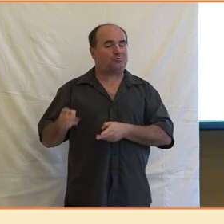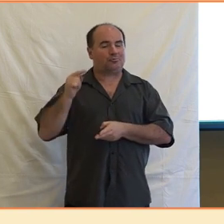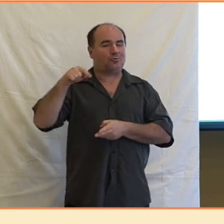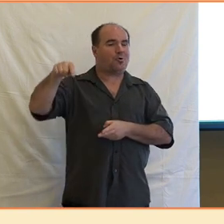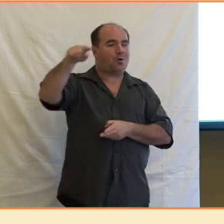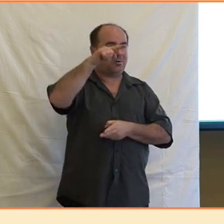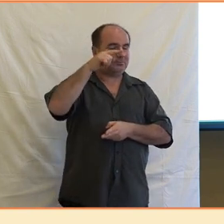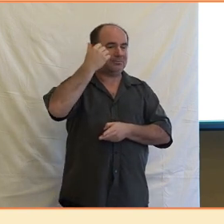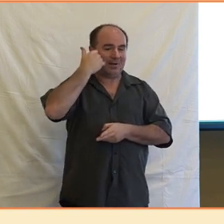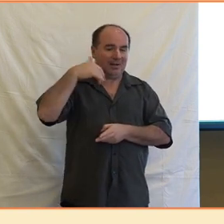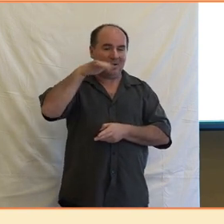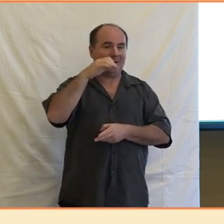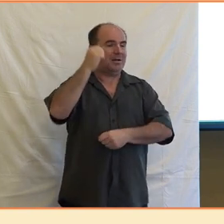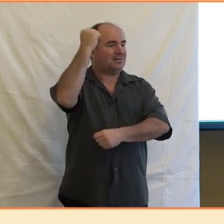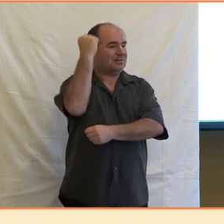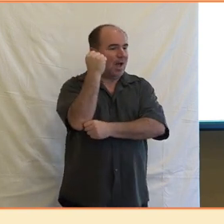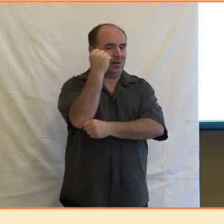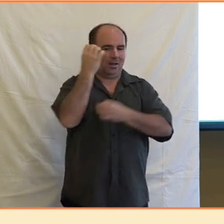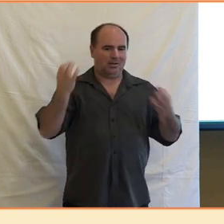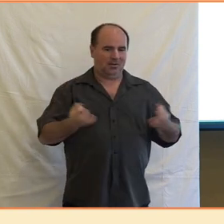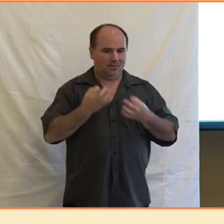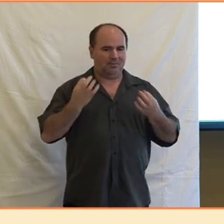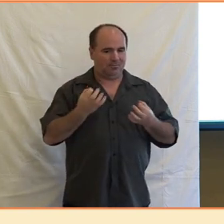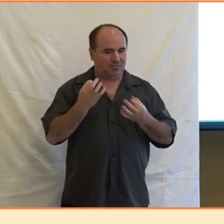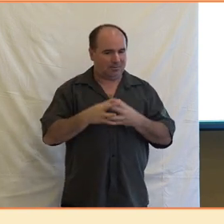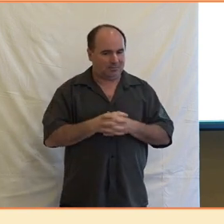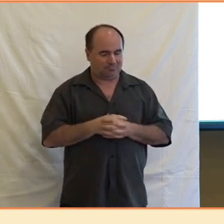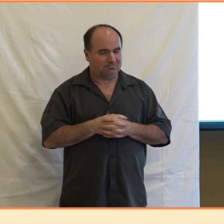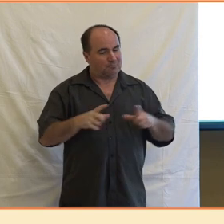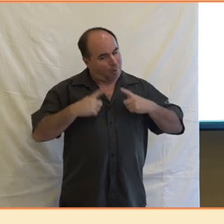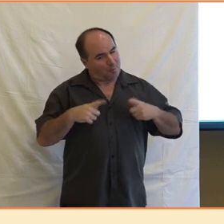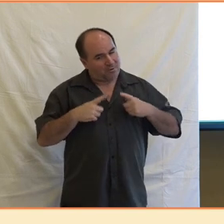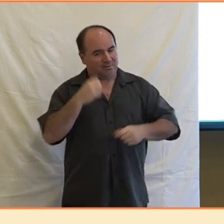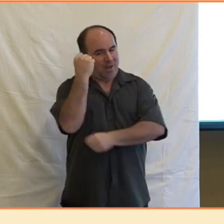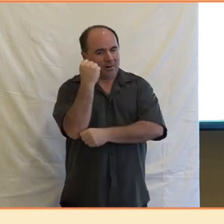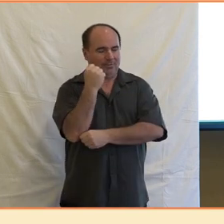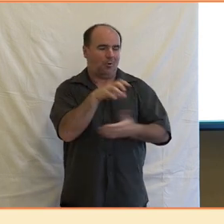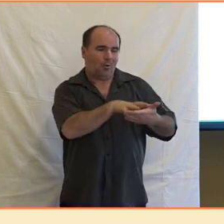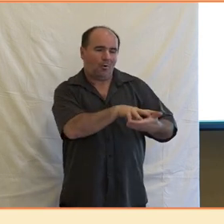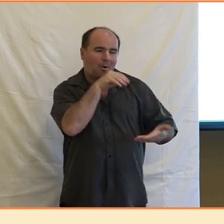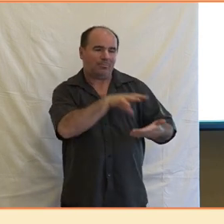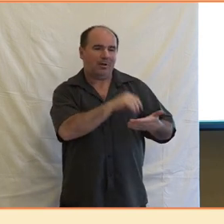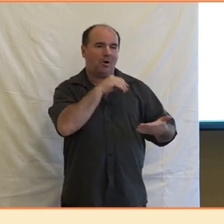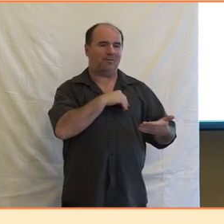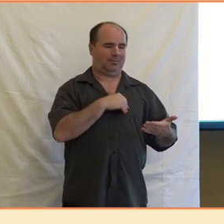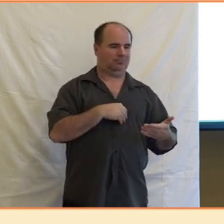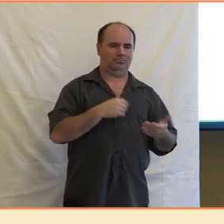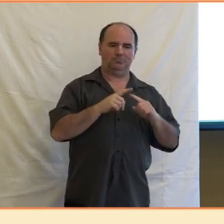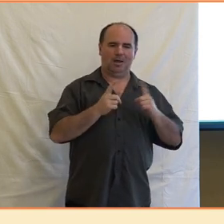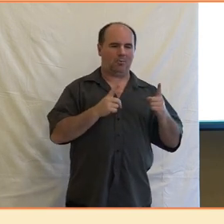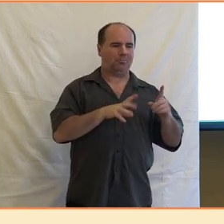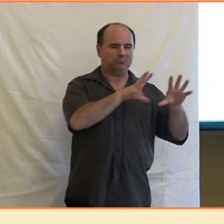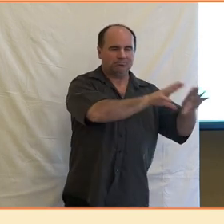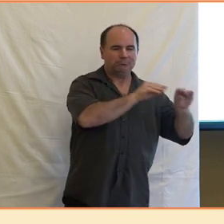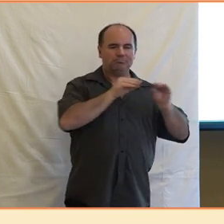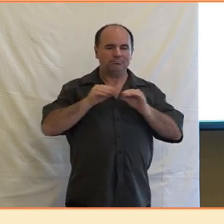asi základní úkony s těmi digitálními technologiemi. To znamená kopírování nebo přenos souborů. Vidíte,